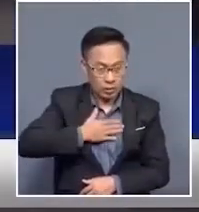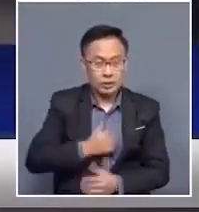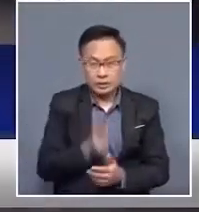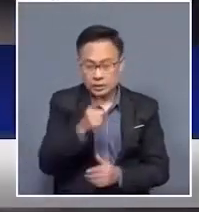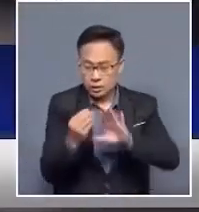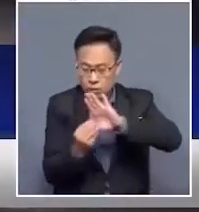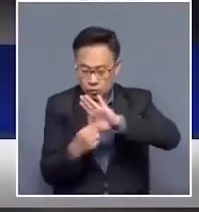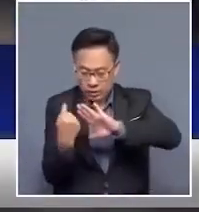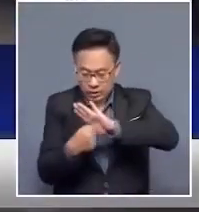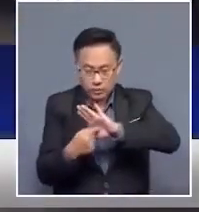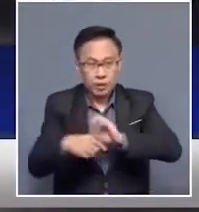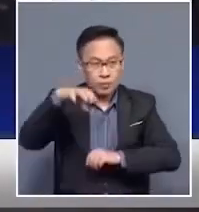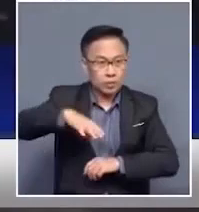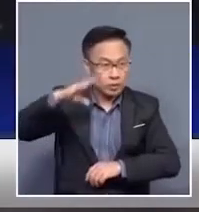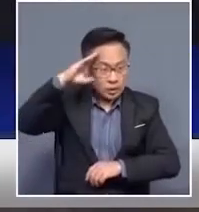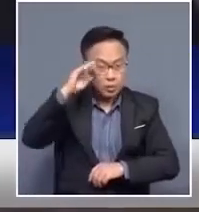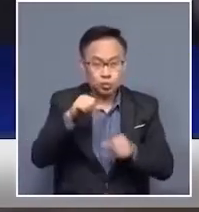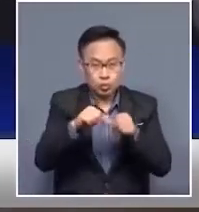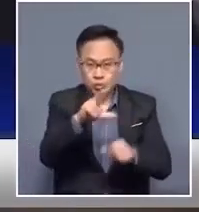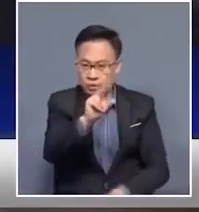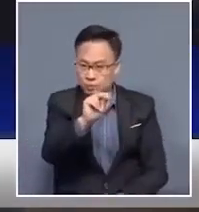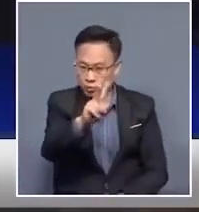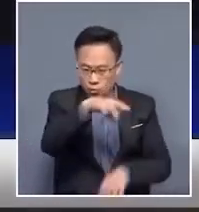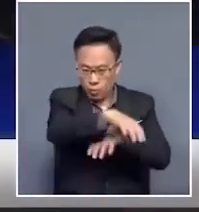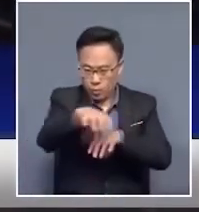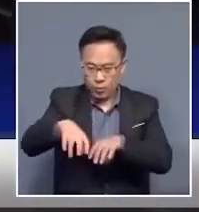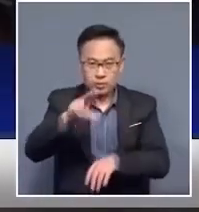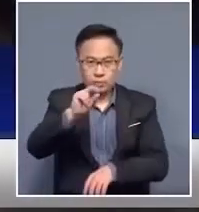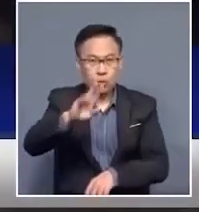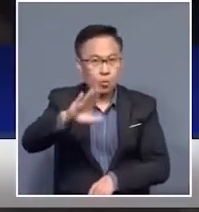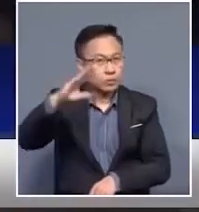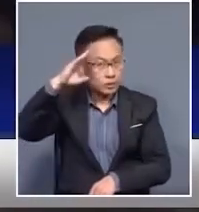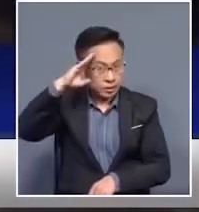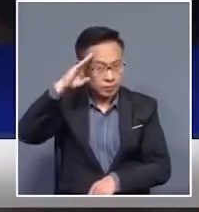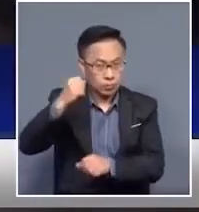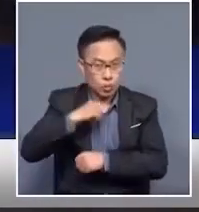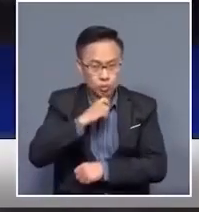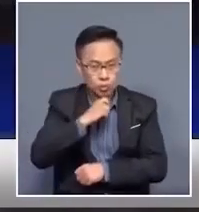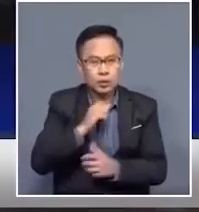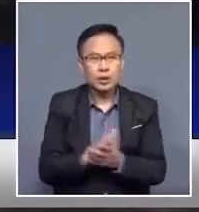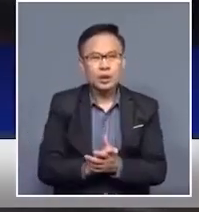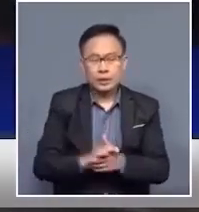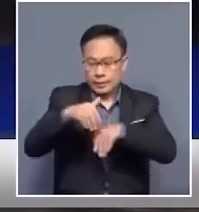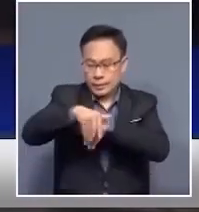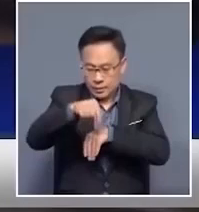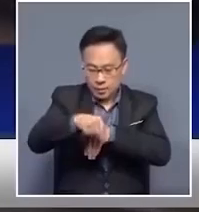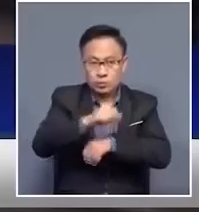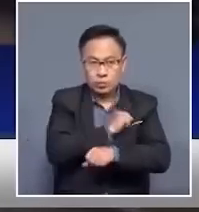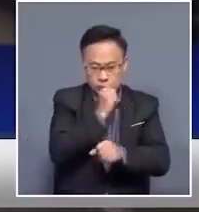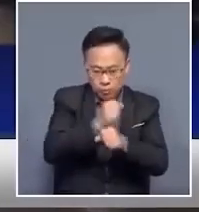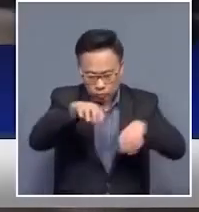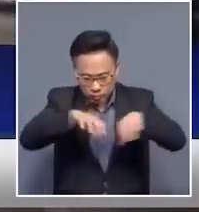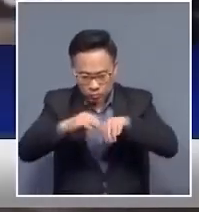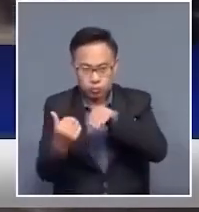ยของหน่วยทหารกองทัพบกประมาณ32หน่วยก็ในพื้นที่ด้านหน้าของหน่วยตัวเองหรือบริเวณพื้นที่รับผิดชอบเองเนี่ยก็ต้องดูแลการจราจร